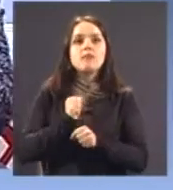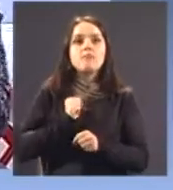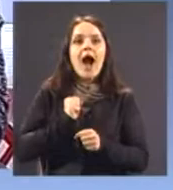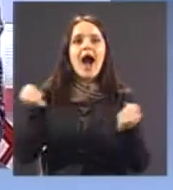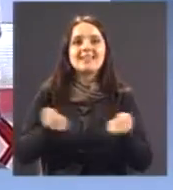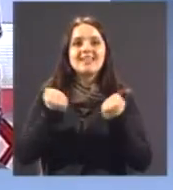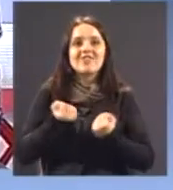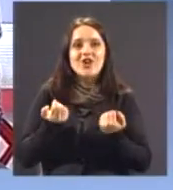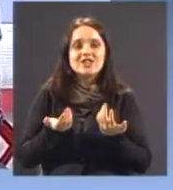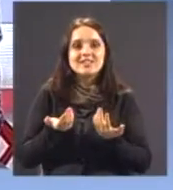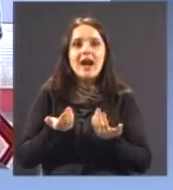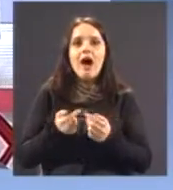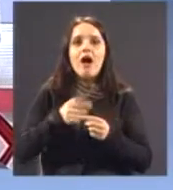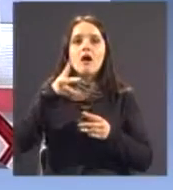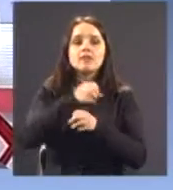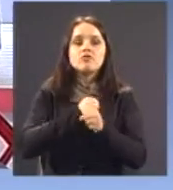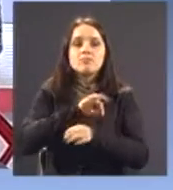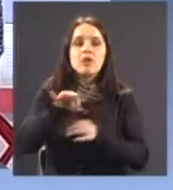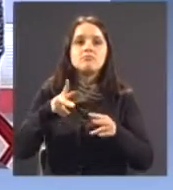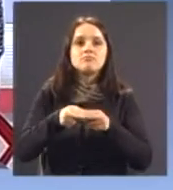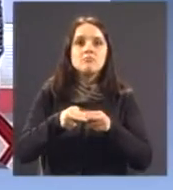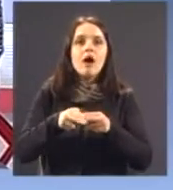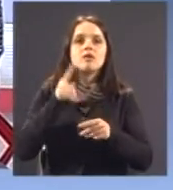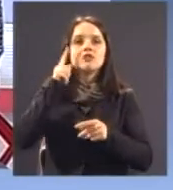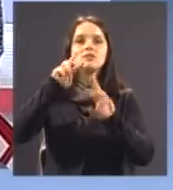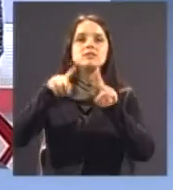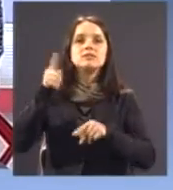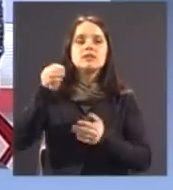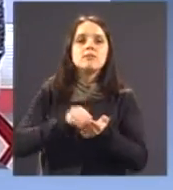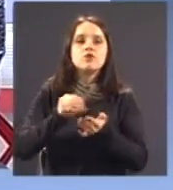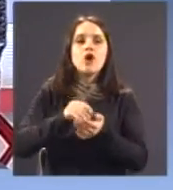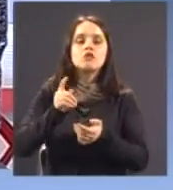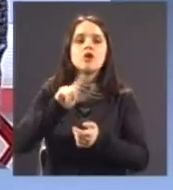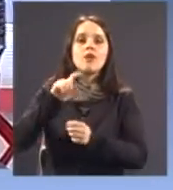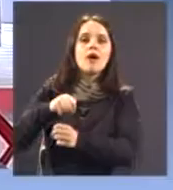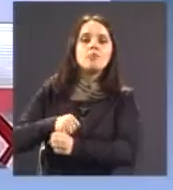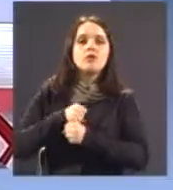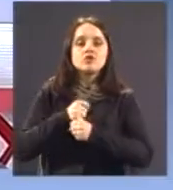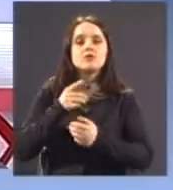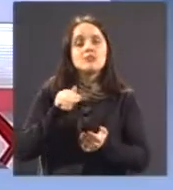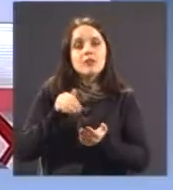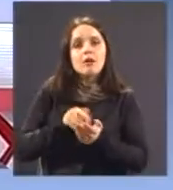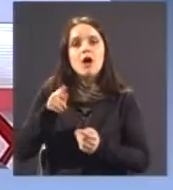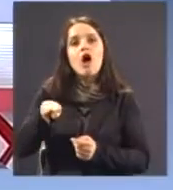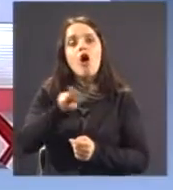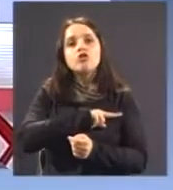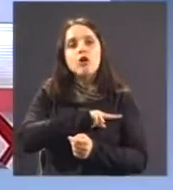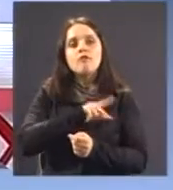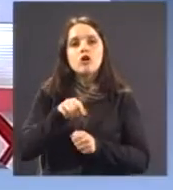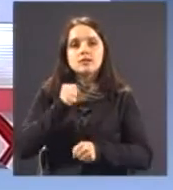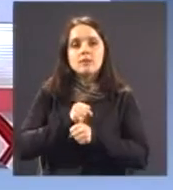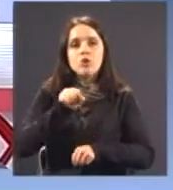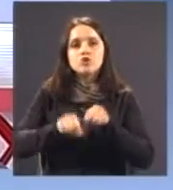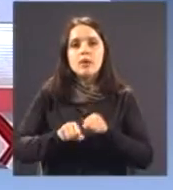opet sustav nije odgovorio na potrebe da se to, da se odgovorno postupi prema onom znanju